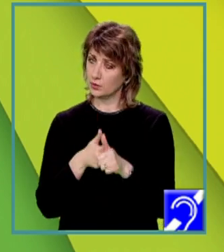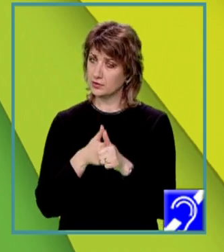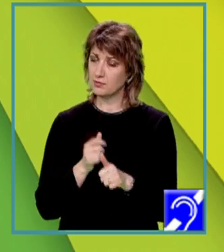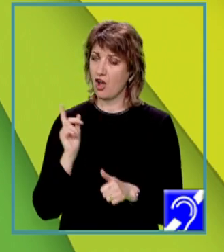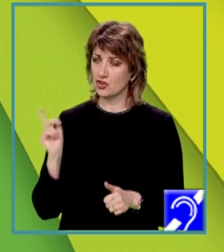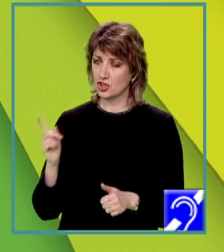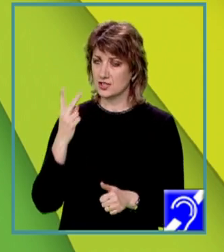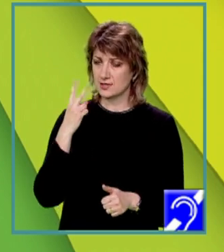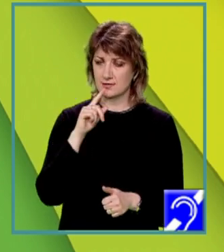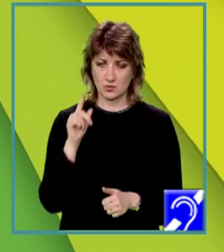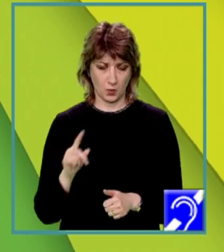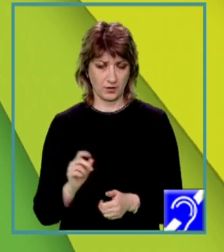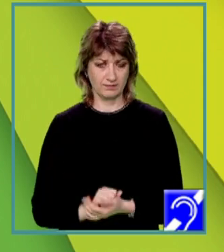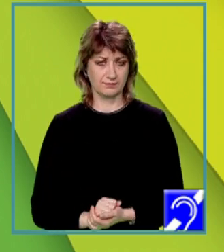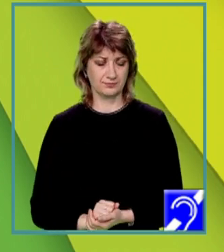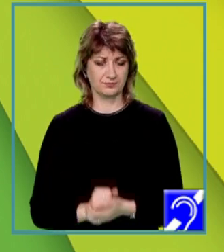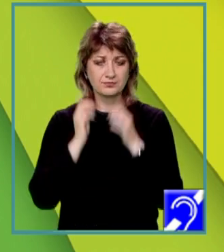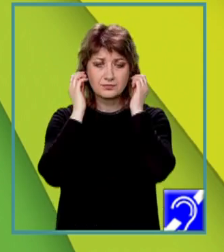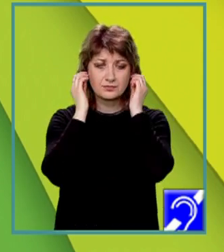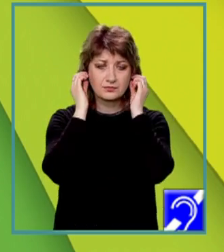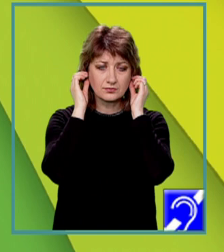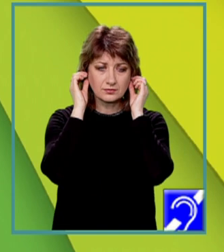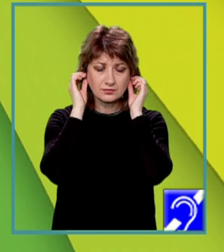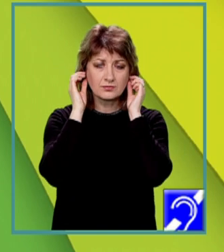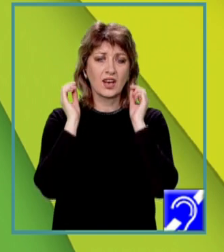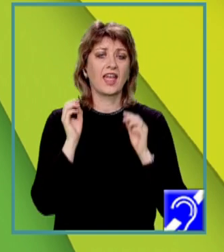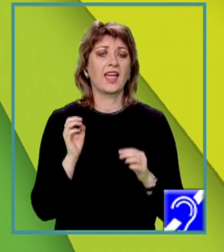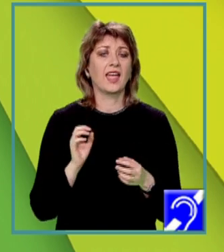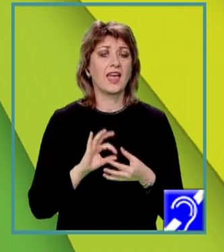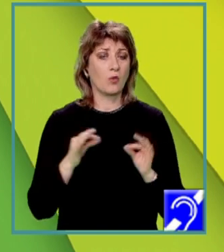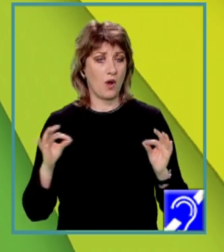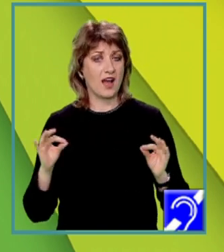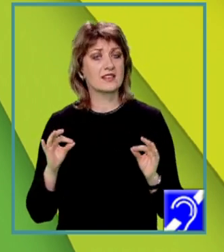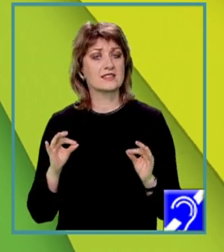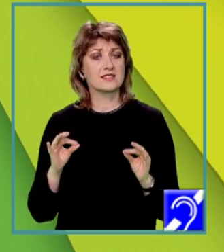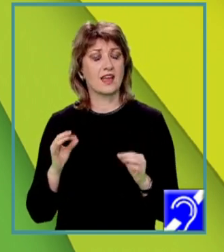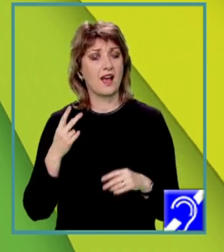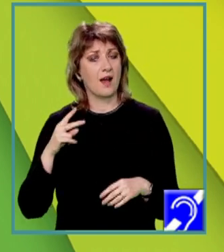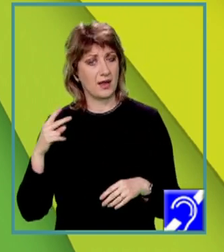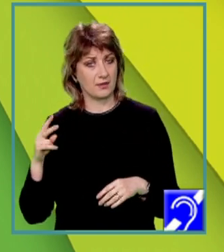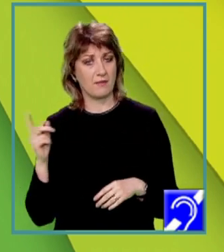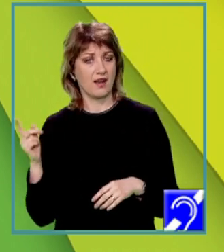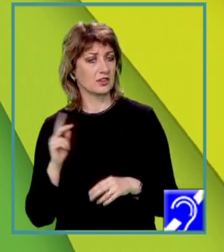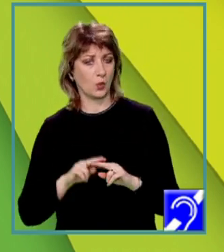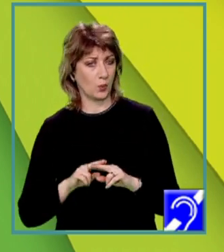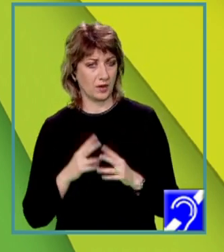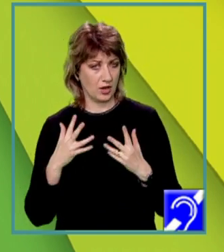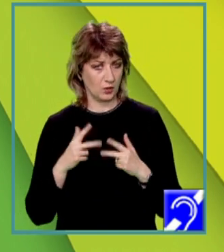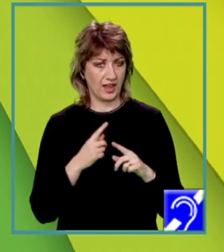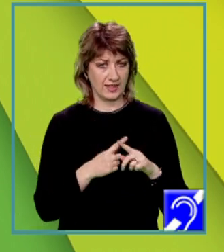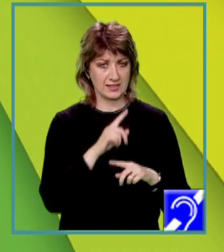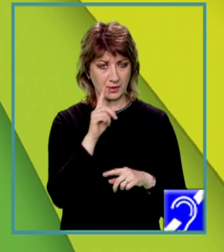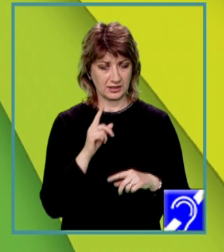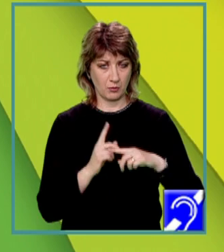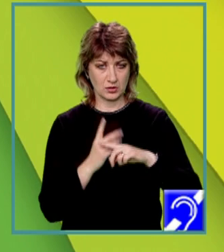doi este foarte important și atunci ecuația mai departe o tratam în felul urmator x pătrat plus